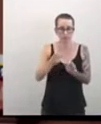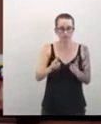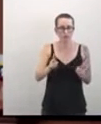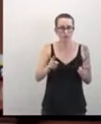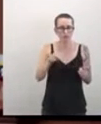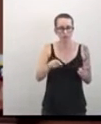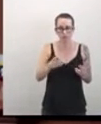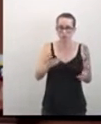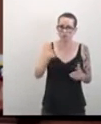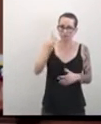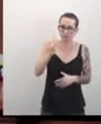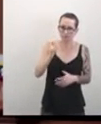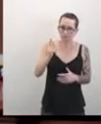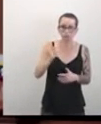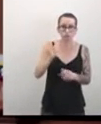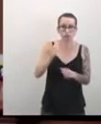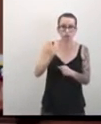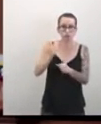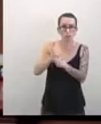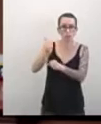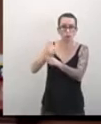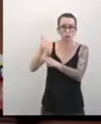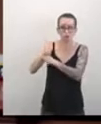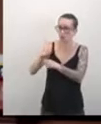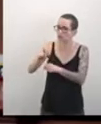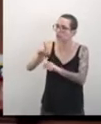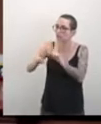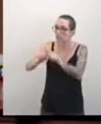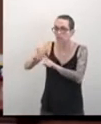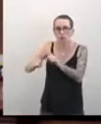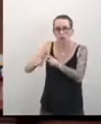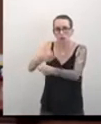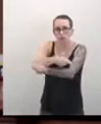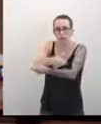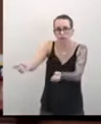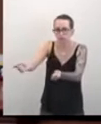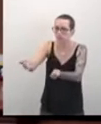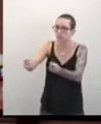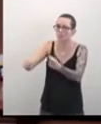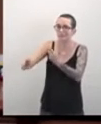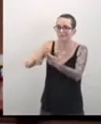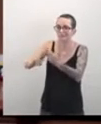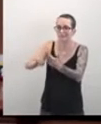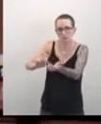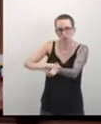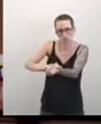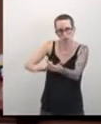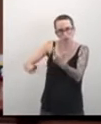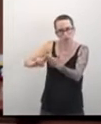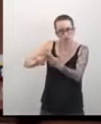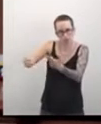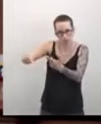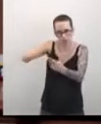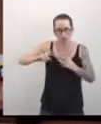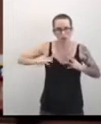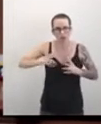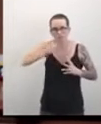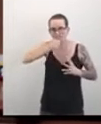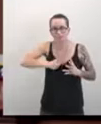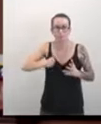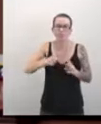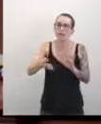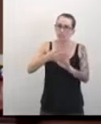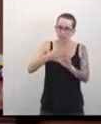désormais, soumettra chaque année aux banques un questionnaire détaillé qui devra être sourcé et qui les engagera. Parmi ces critères, je l'ai